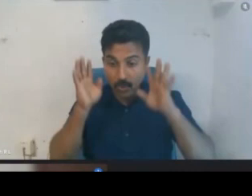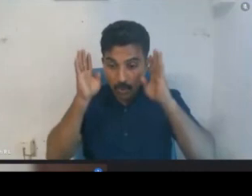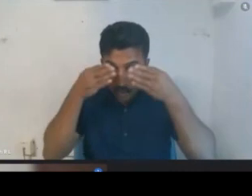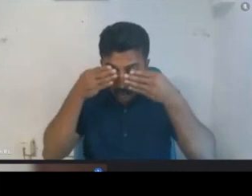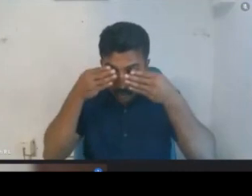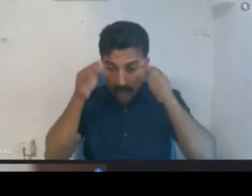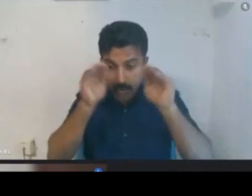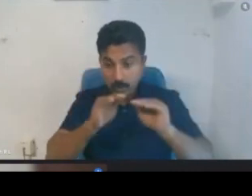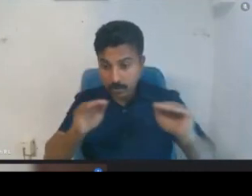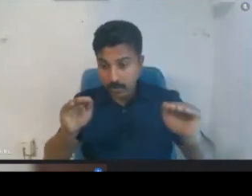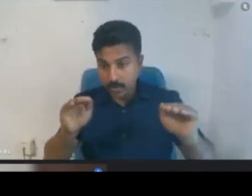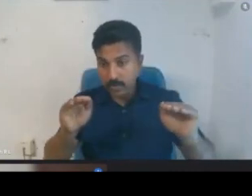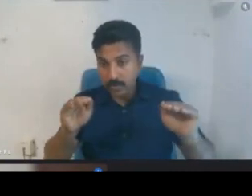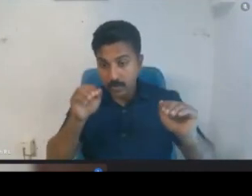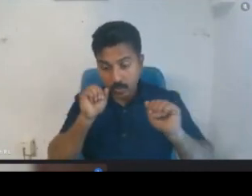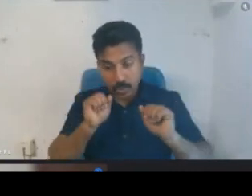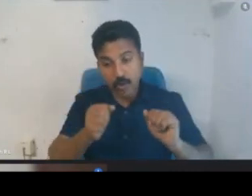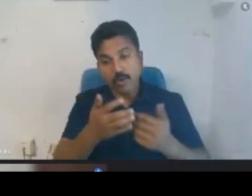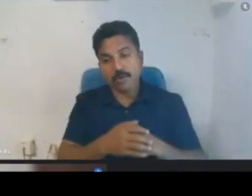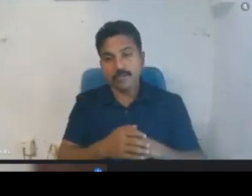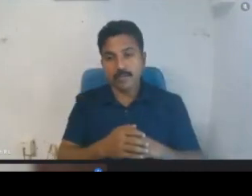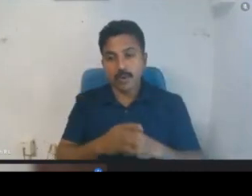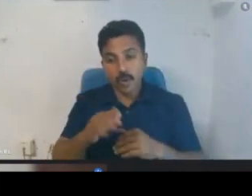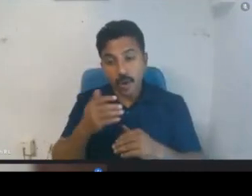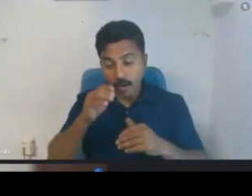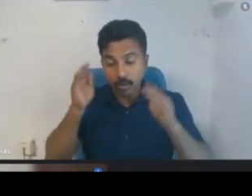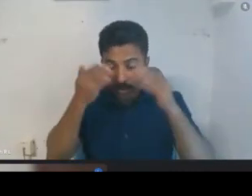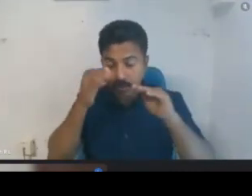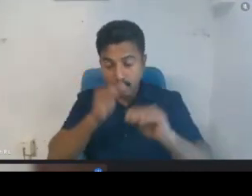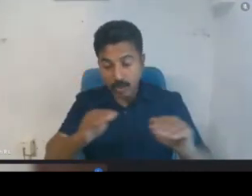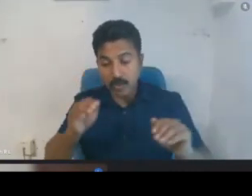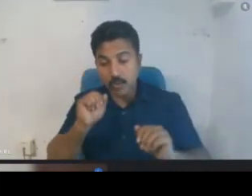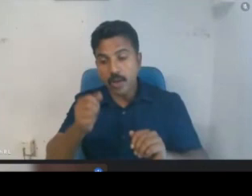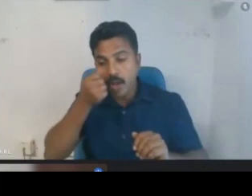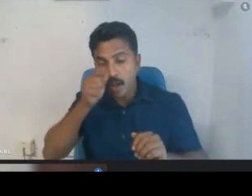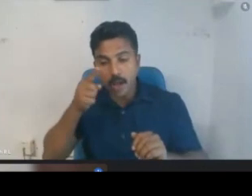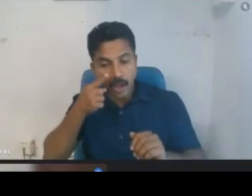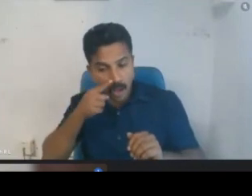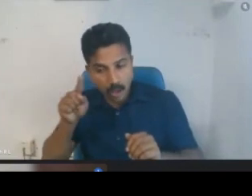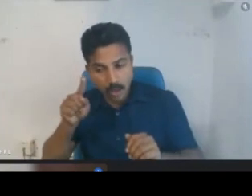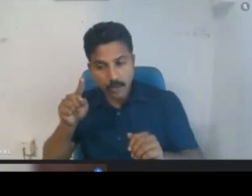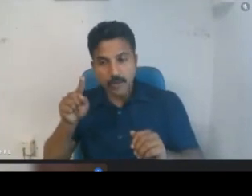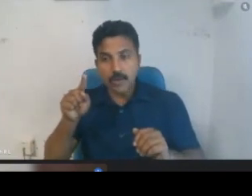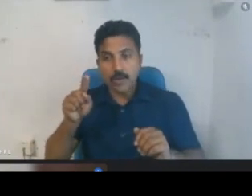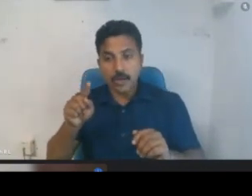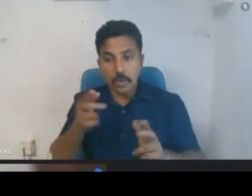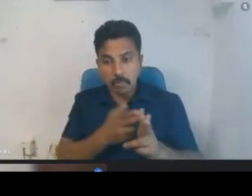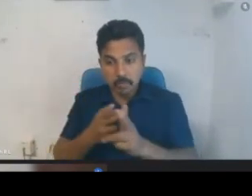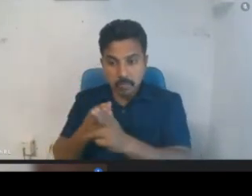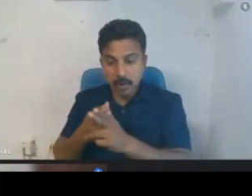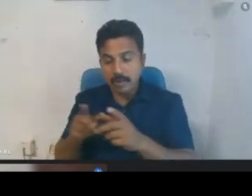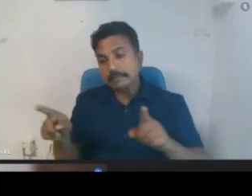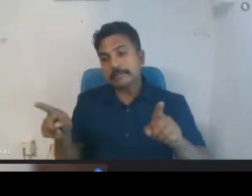ഓട്ടിസം ബാധിച്ച കുട്ടികളുടെയും അല്ലെങ്കിൽ മുതിർന്ന കുട്ടികളുടെയൊക്കെ അമ്മമാർക്ക് ഈ നമ്മളിപ്പോൾ ഒരു യുദ്ധത്തിന്